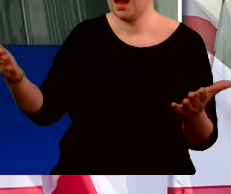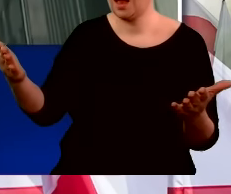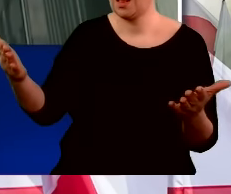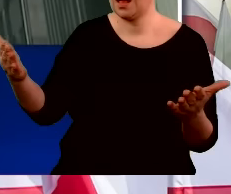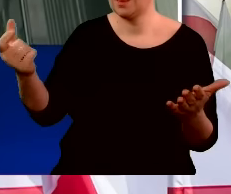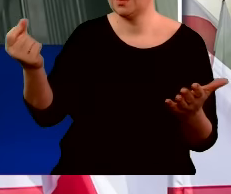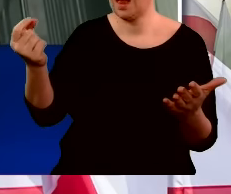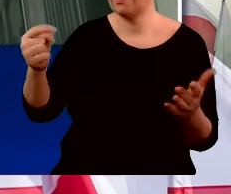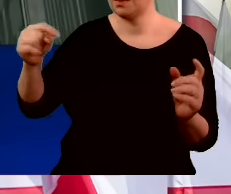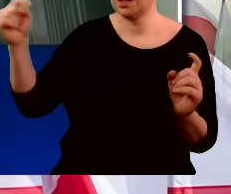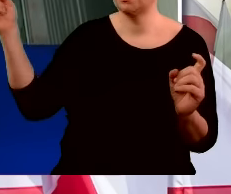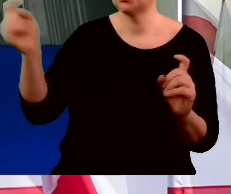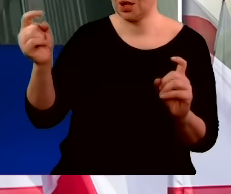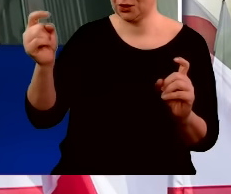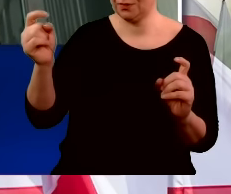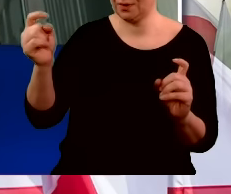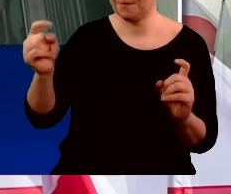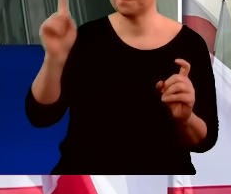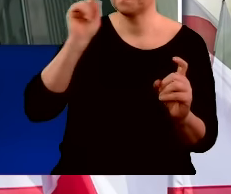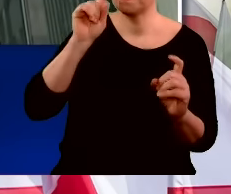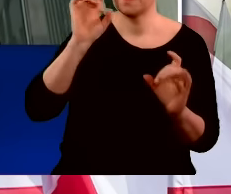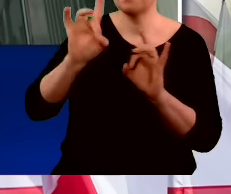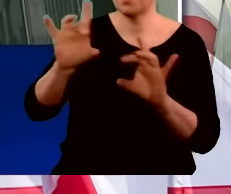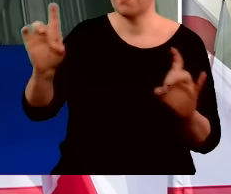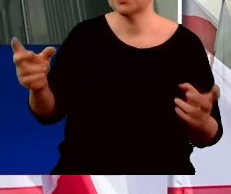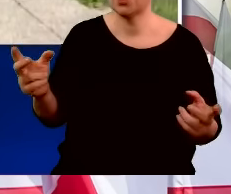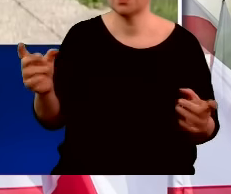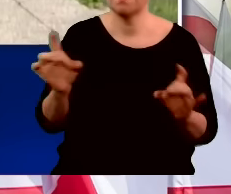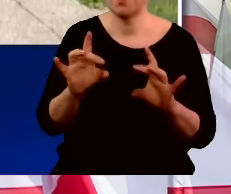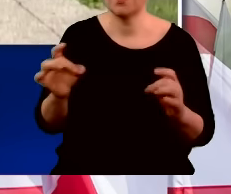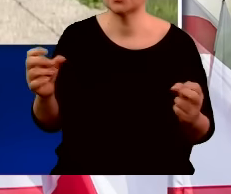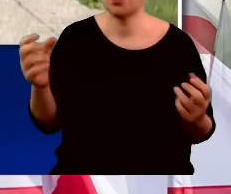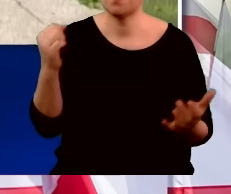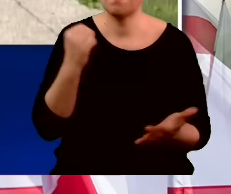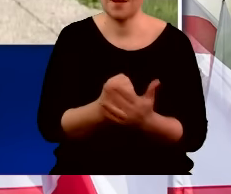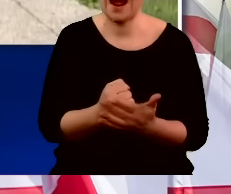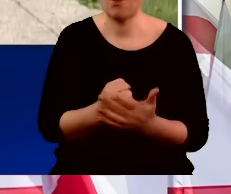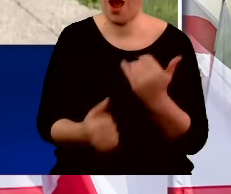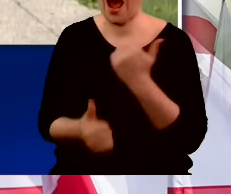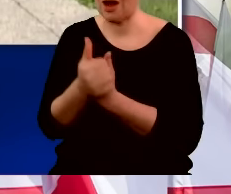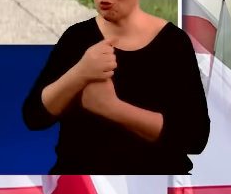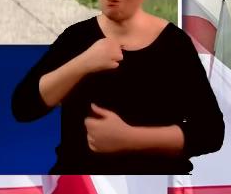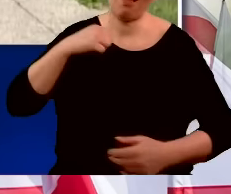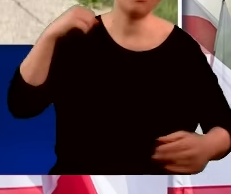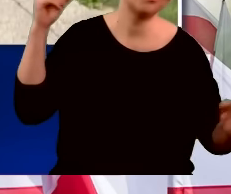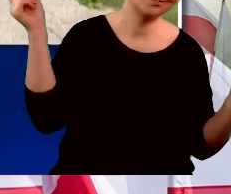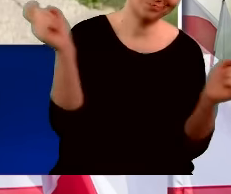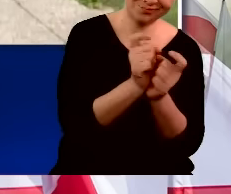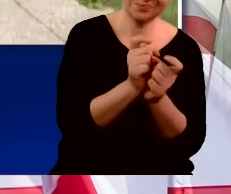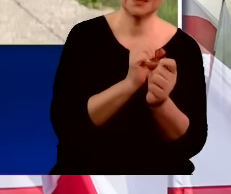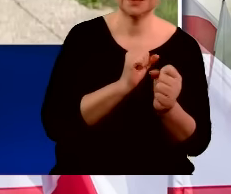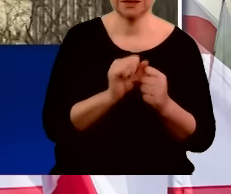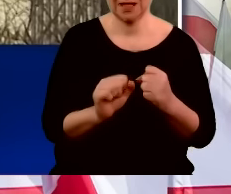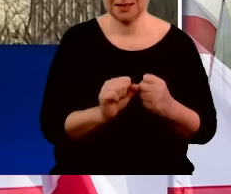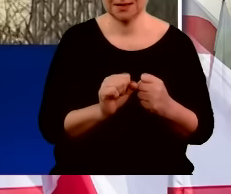pada także z ust profesorów prawa na ten argument, który pan właśnie przytoczył, kontrargument w postaci nawet